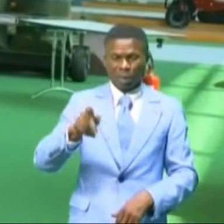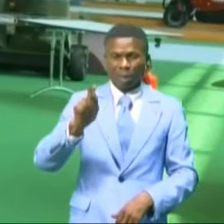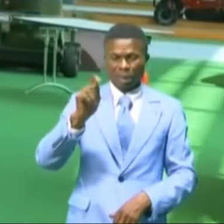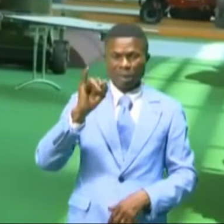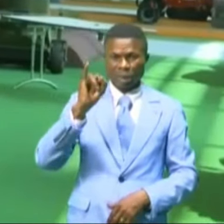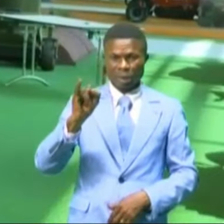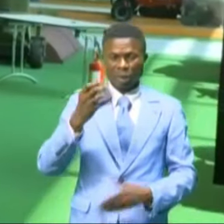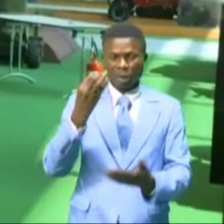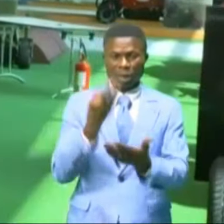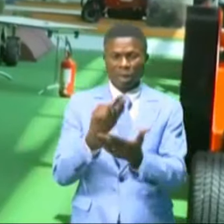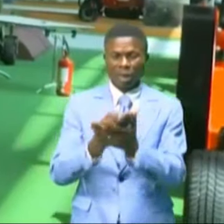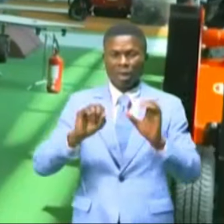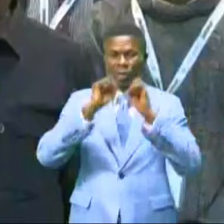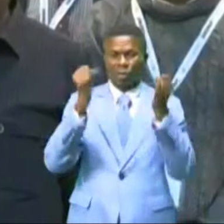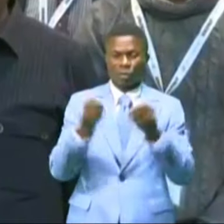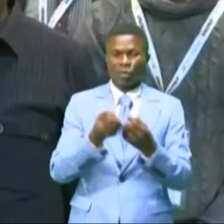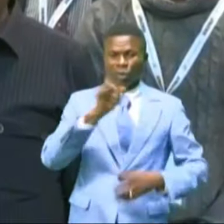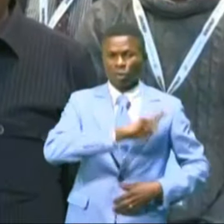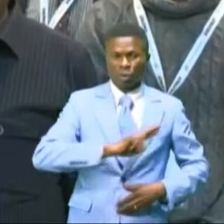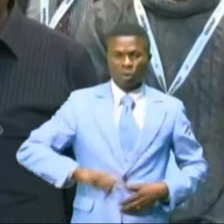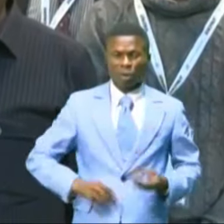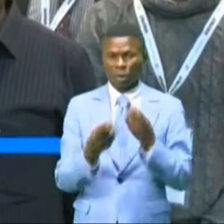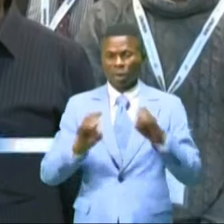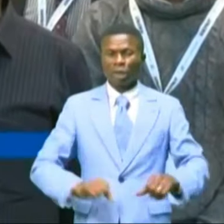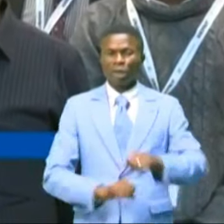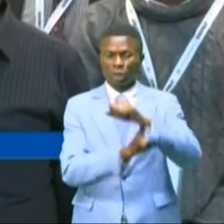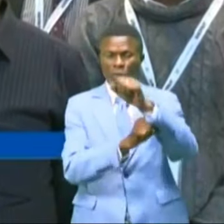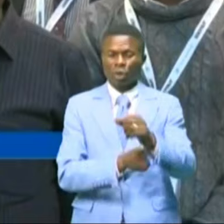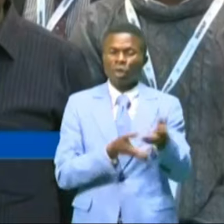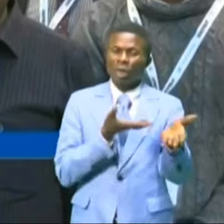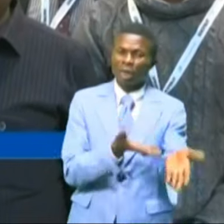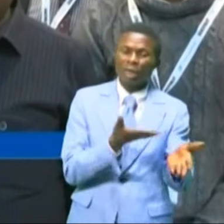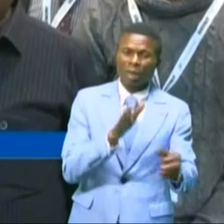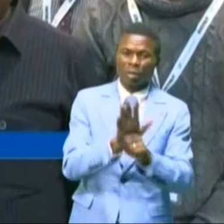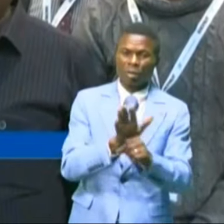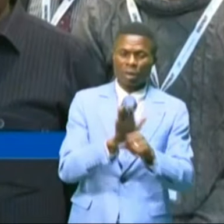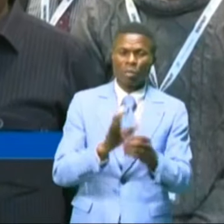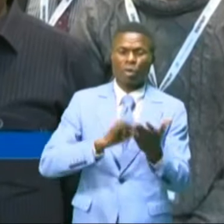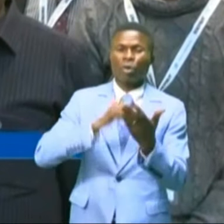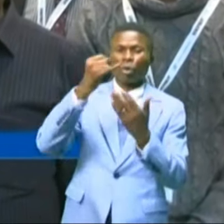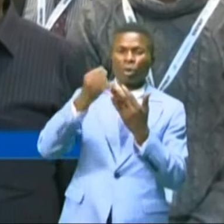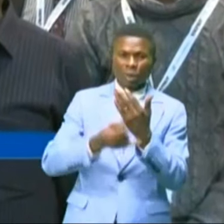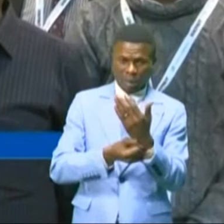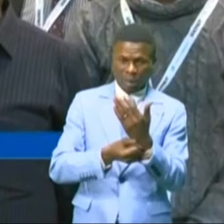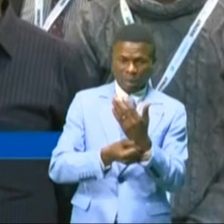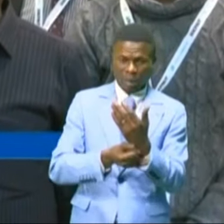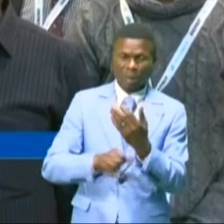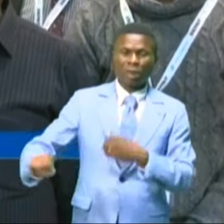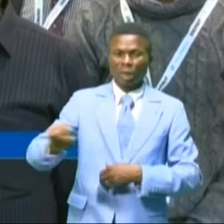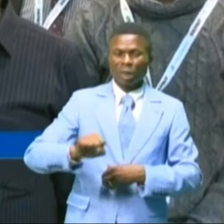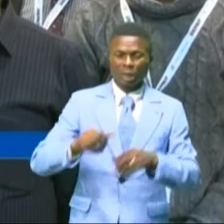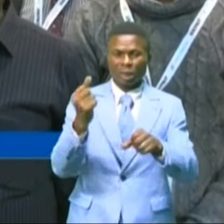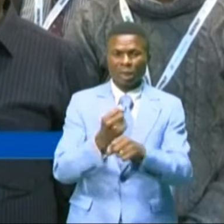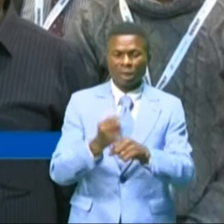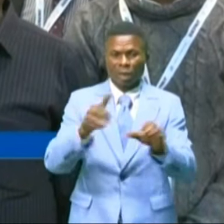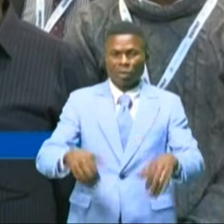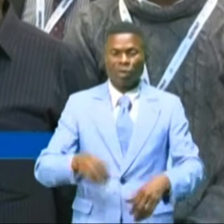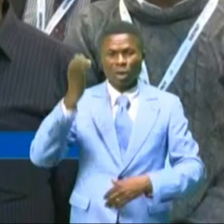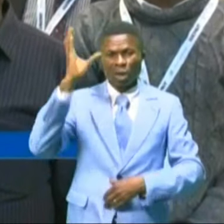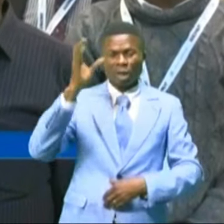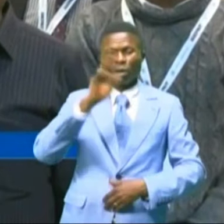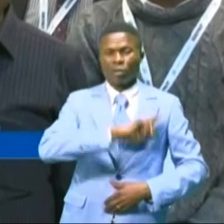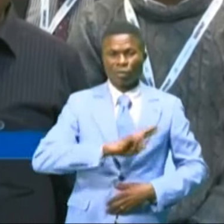social de la République démocratique du Congo appuie et accompagne également un certain nombre de projets du secteur agricole et rural de la